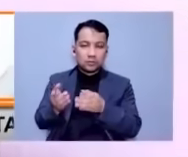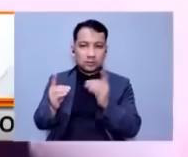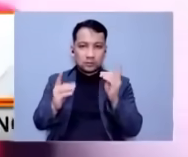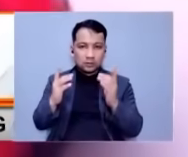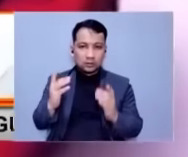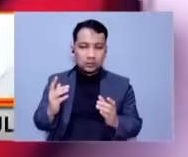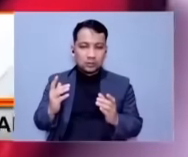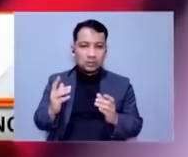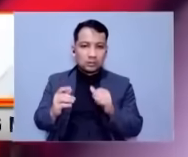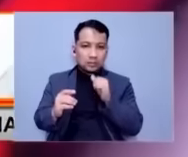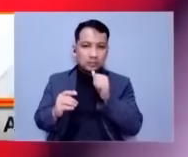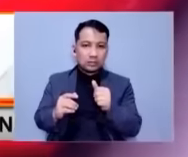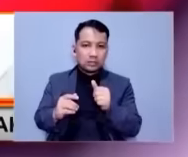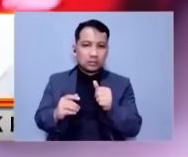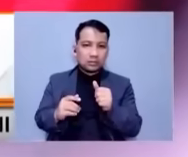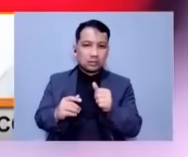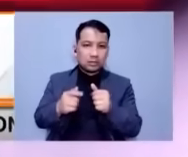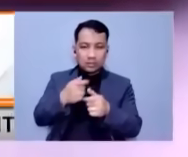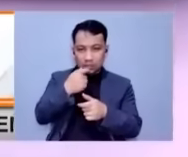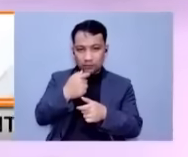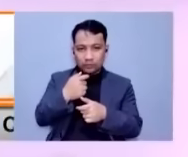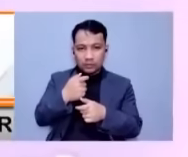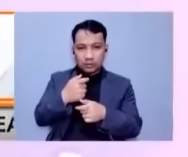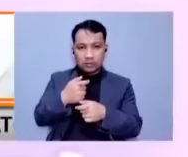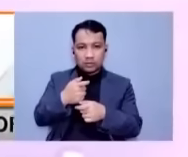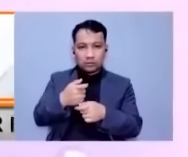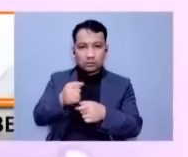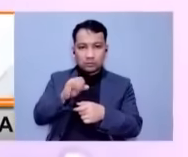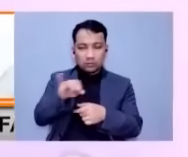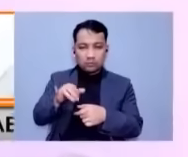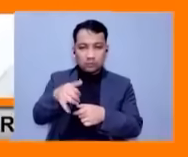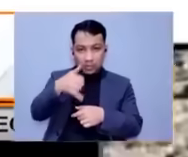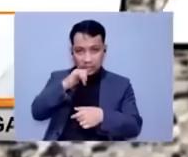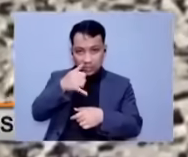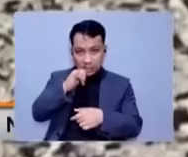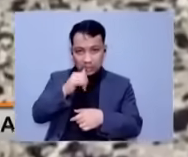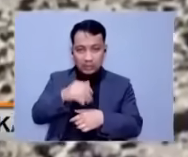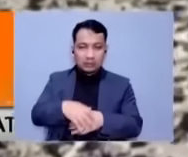itong mag-breathalyzer test o yung susuriin para malaman kung lasing ba ito.